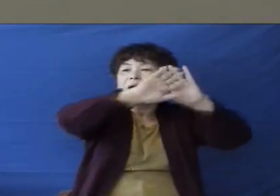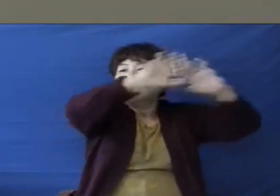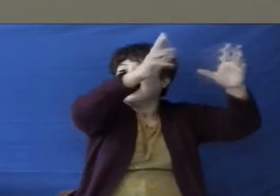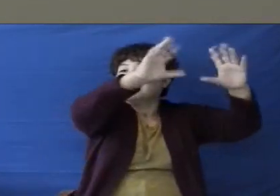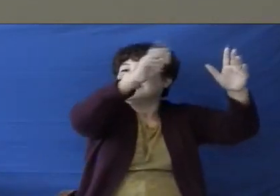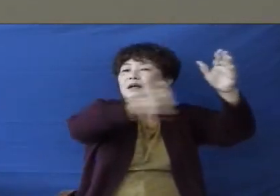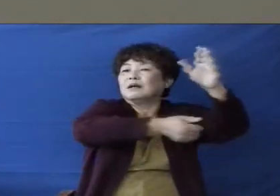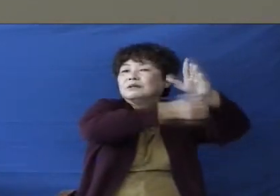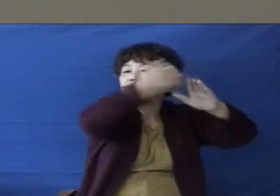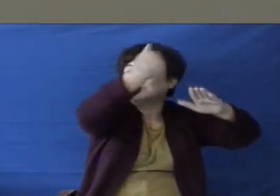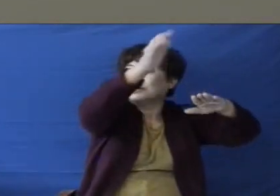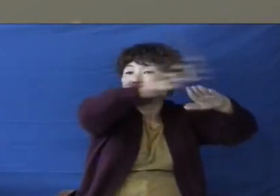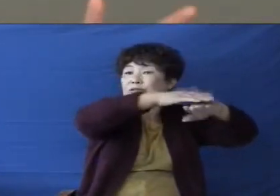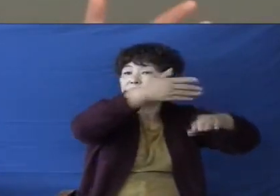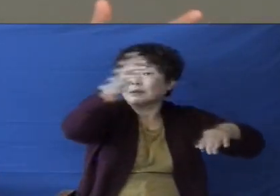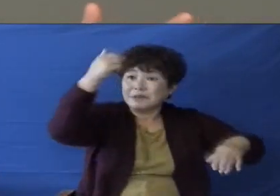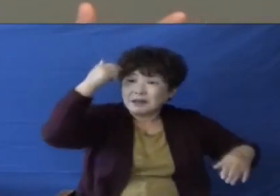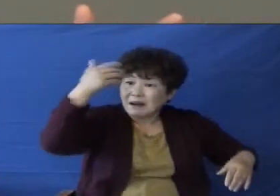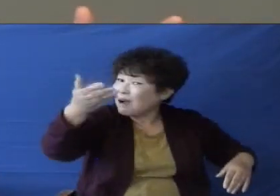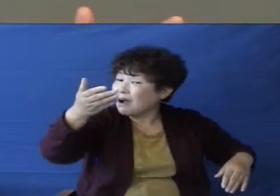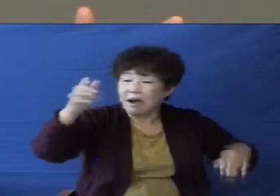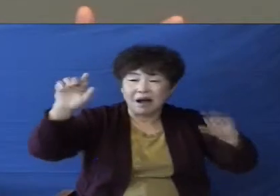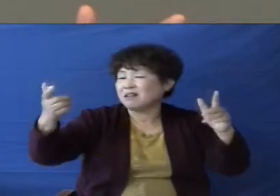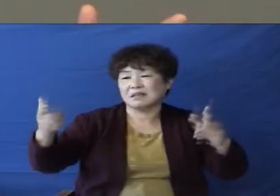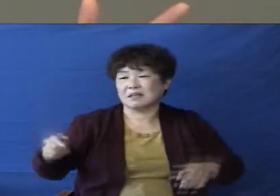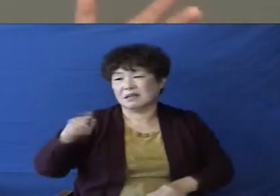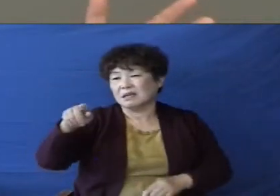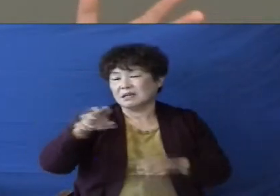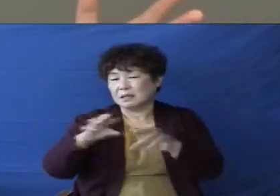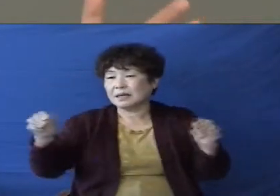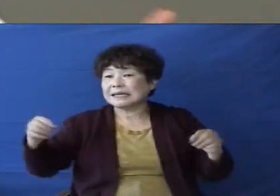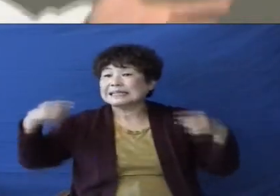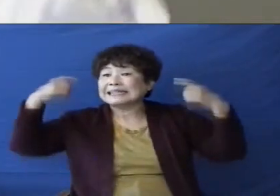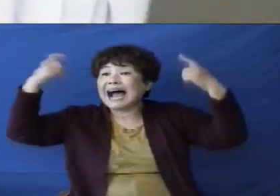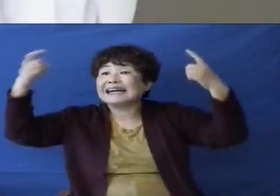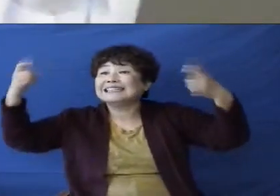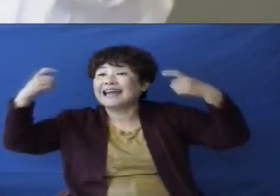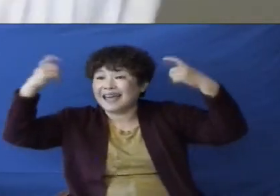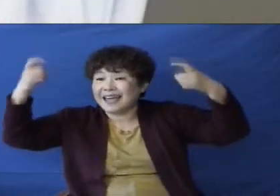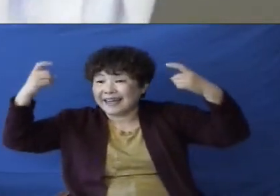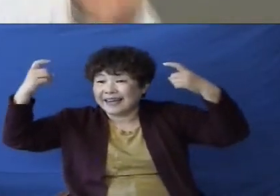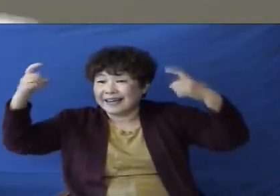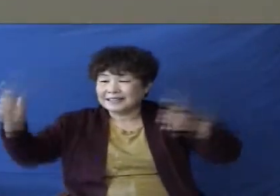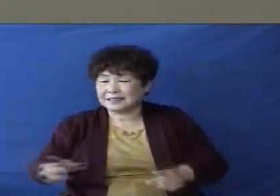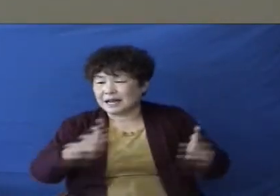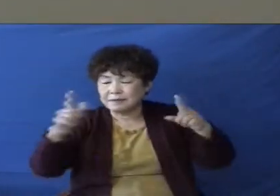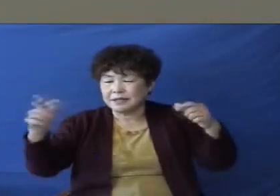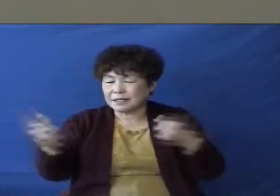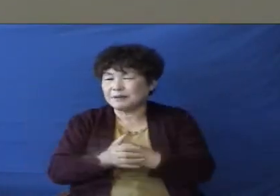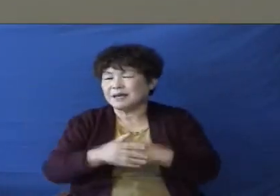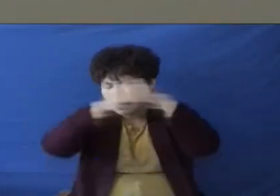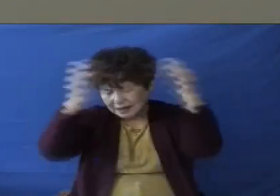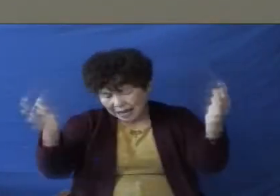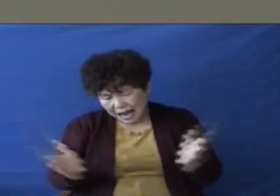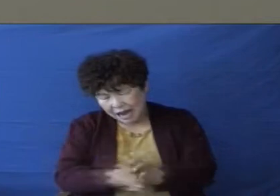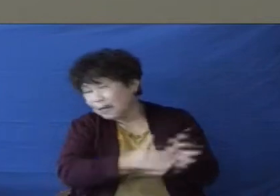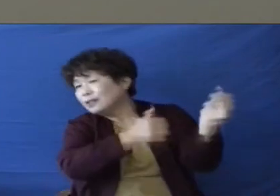이 땅은 잠깐 왔다가는 나그네 세월이 야 예수님도 집 찌는데 집사는 데 시간 활용한